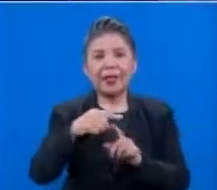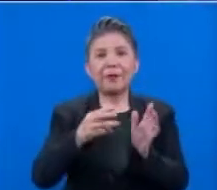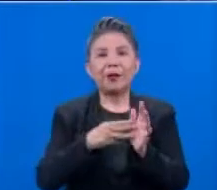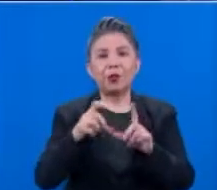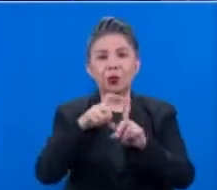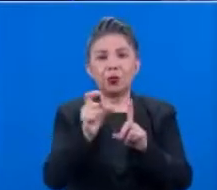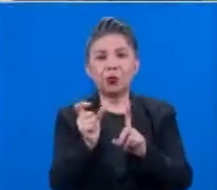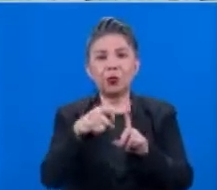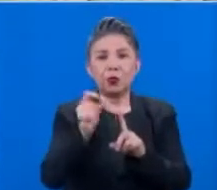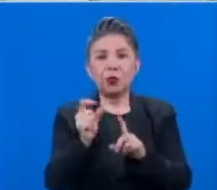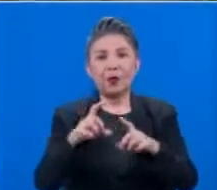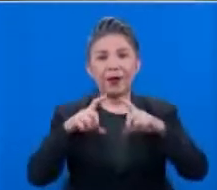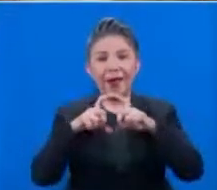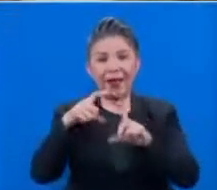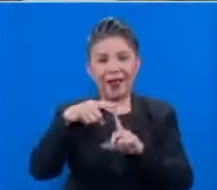Atas.